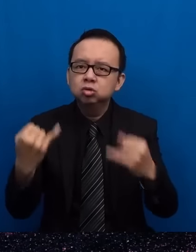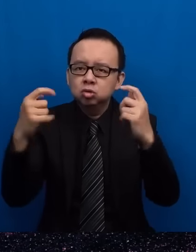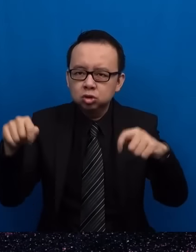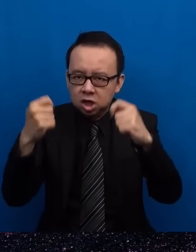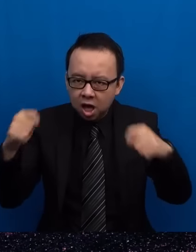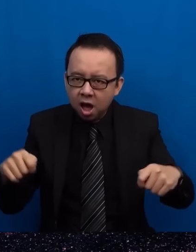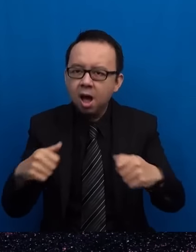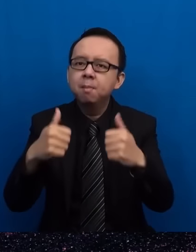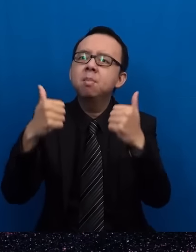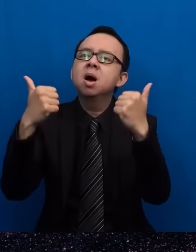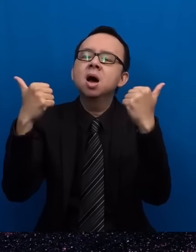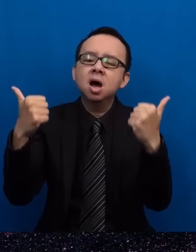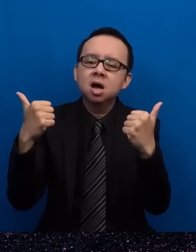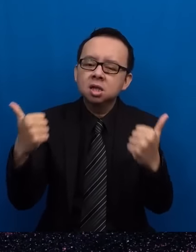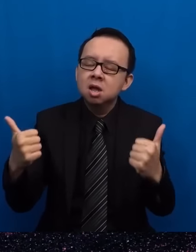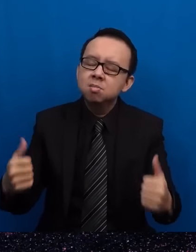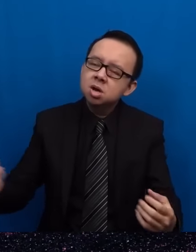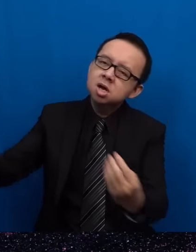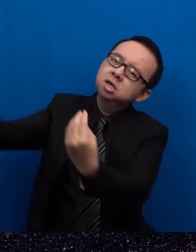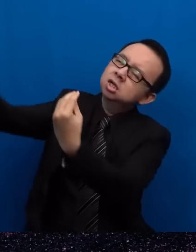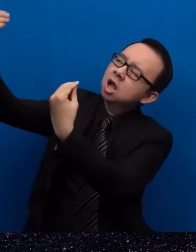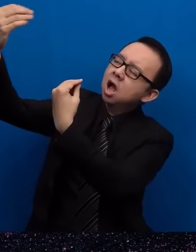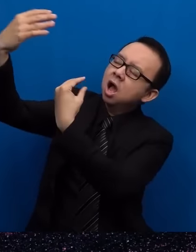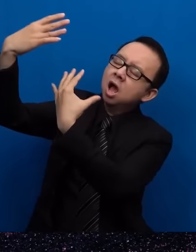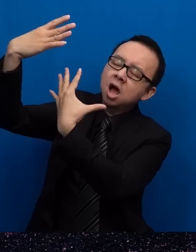datang Juru Selamat.